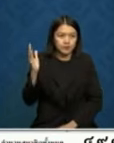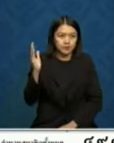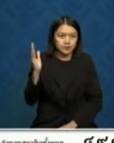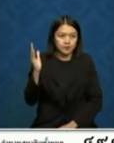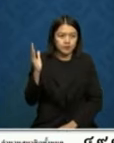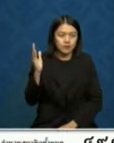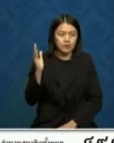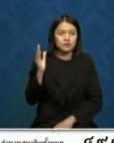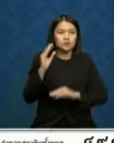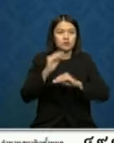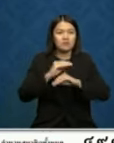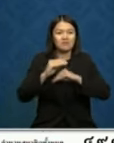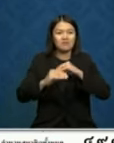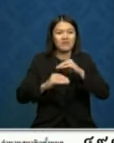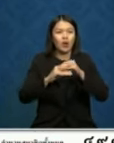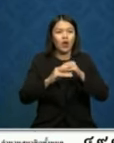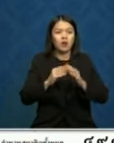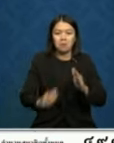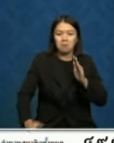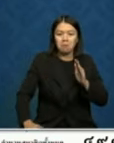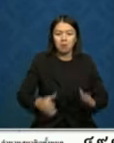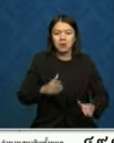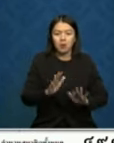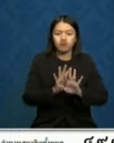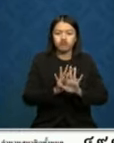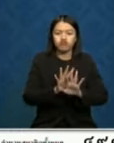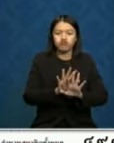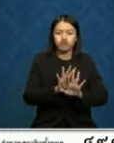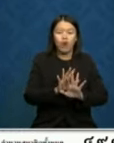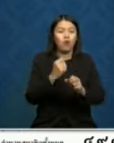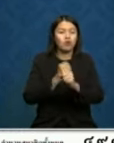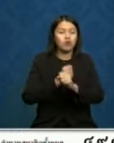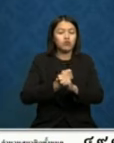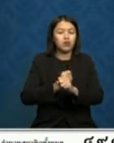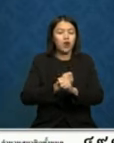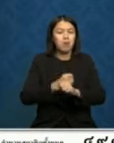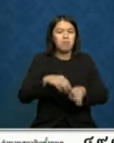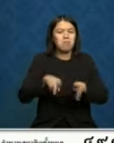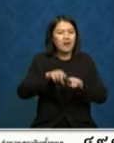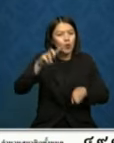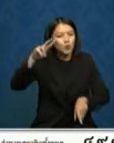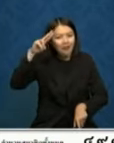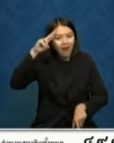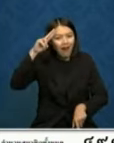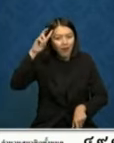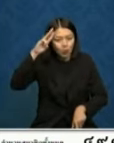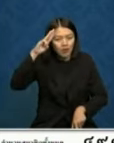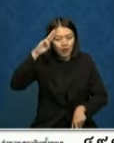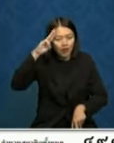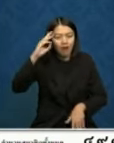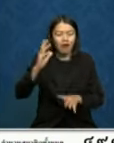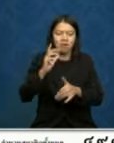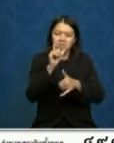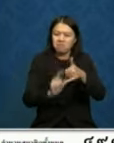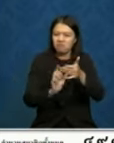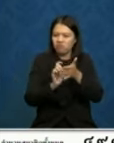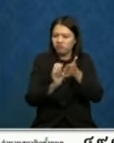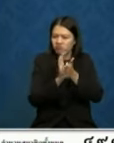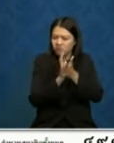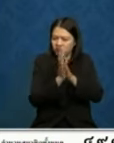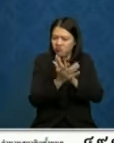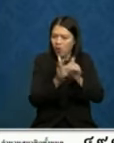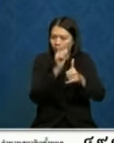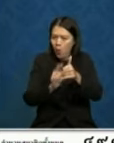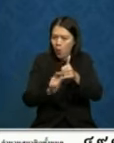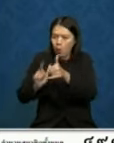ด้านบนนะคะคือโครงการสวนสนามค่ะที่นำรูปแบบของการฝึกวินัยแบบลูกเสือนะคะมาใช้ในการปรับปรุงในการฟื้นฟูพฤตินิสั